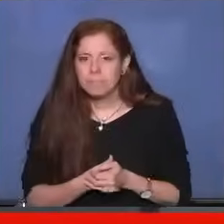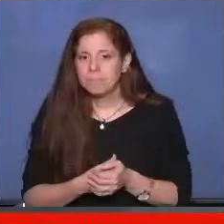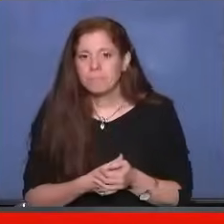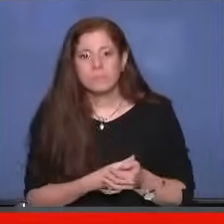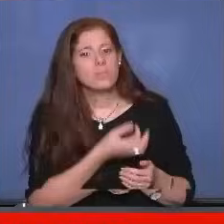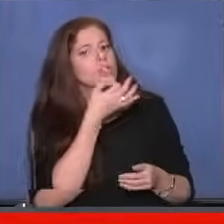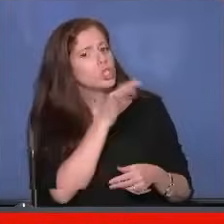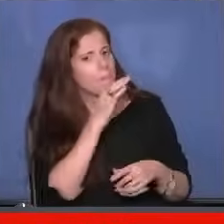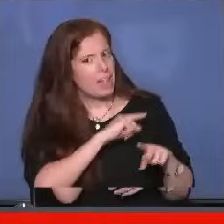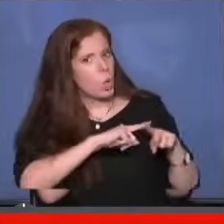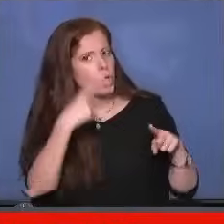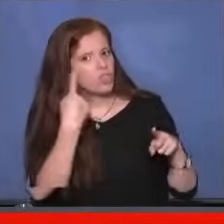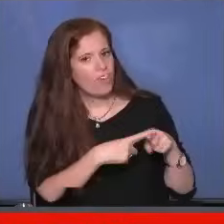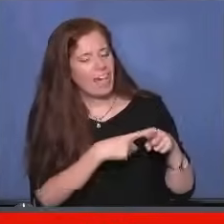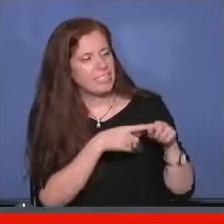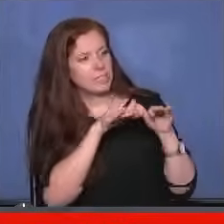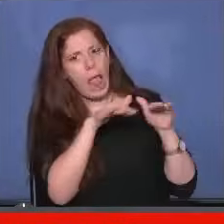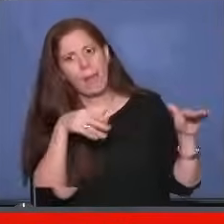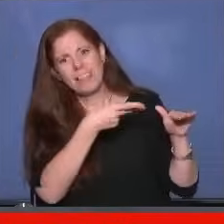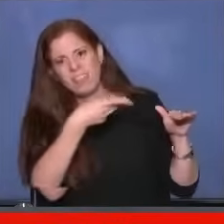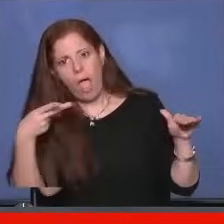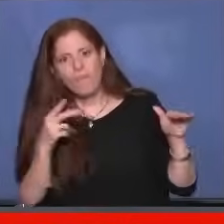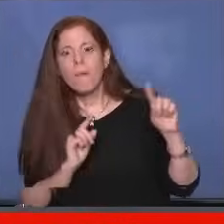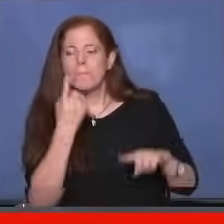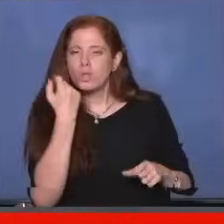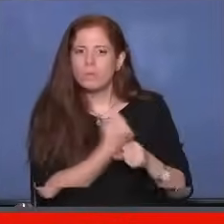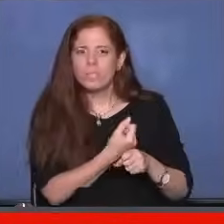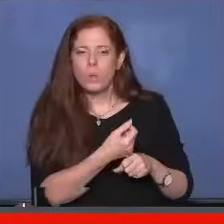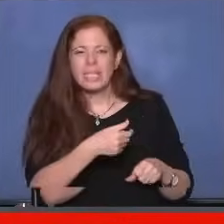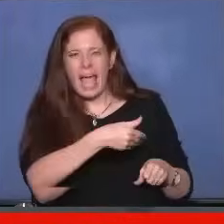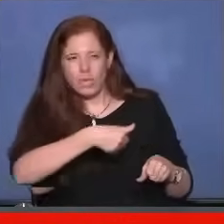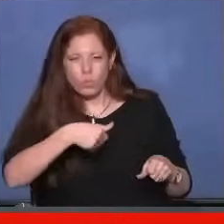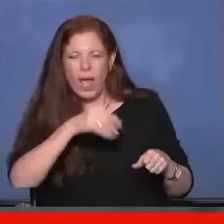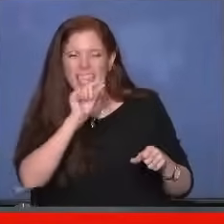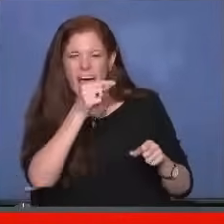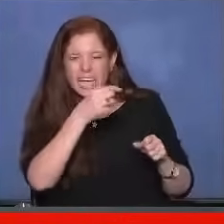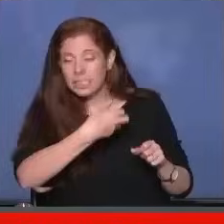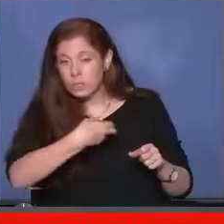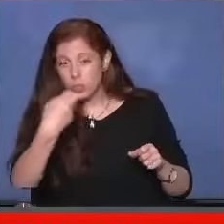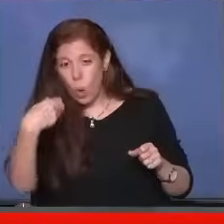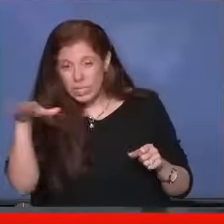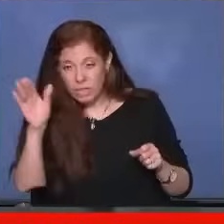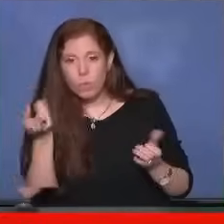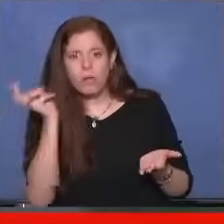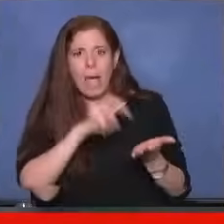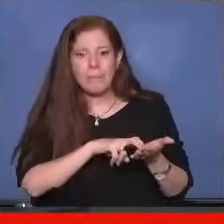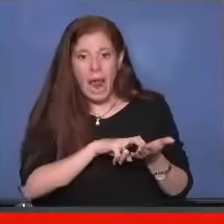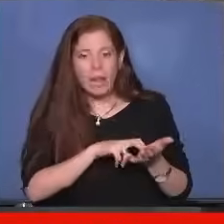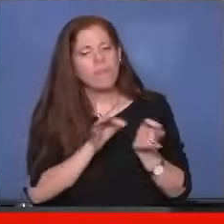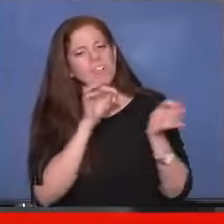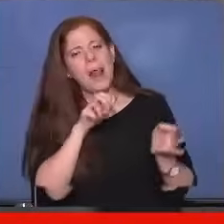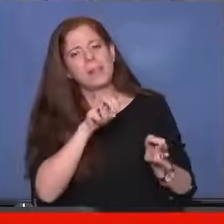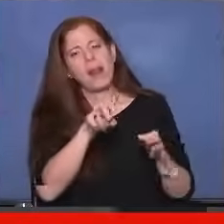השתפרתי, עם חודש וחצי שכבתי על המיטה ופתאום עשינו את הניתוח, הוצאנו את הרסיס הזה, קמתי על הרגליים, התחלתי ללכת